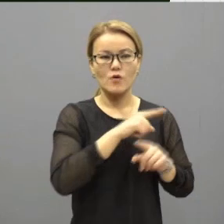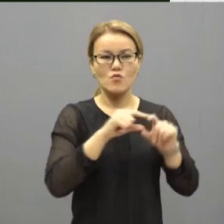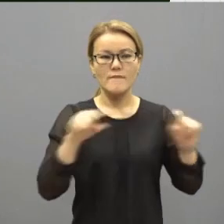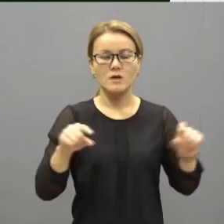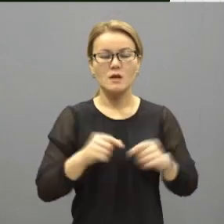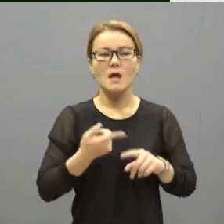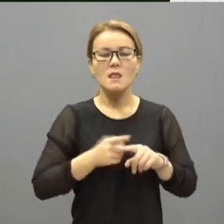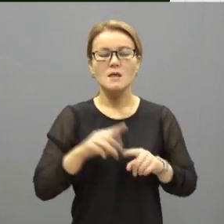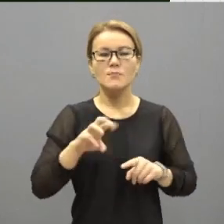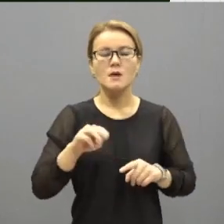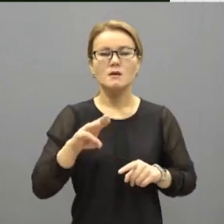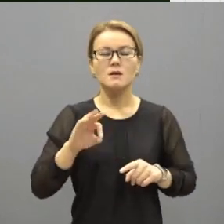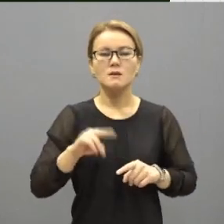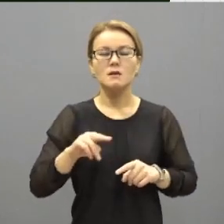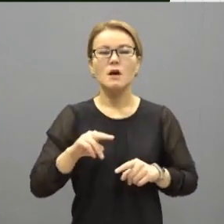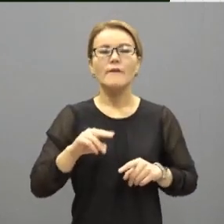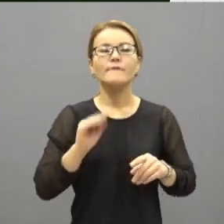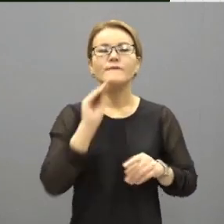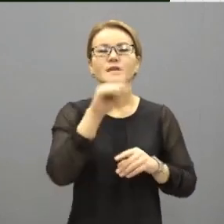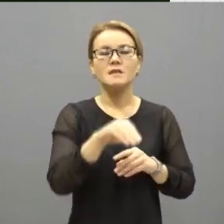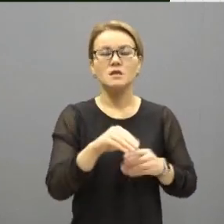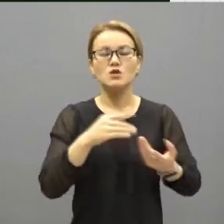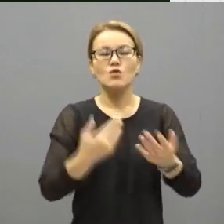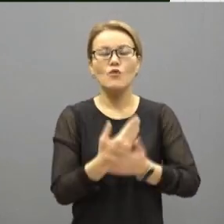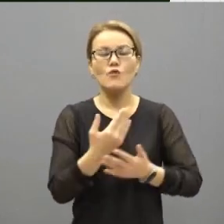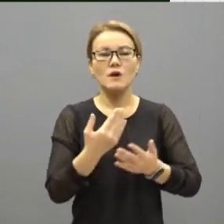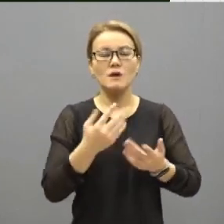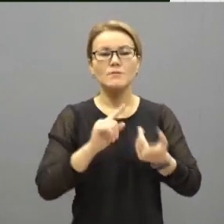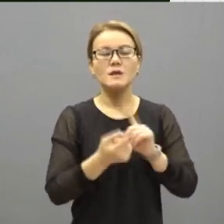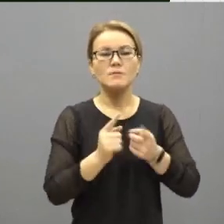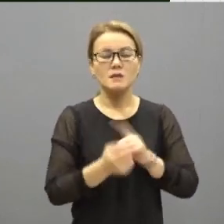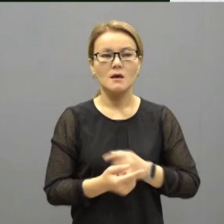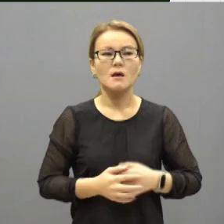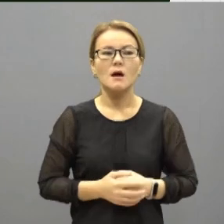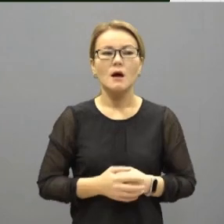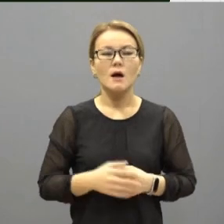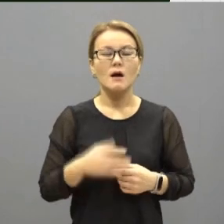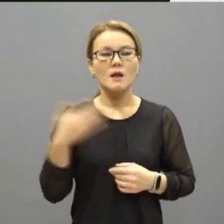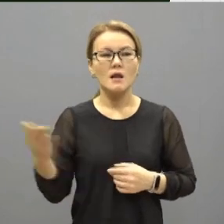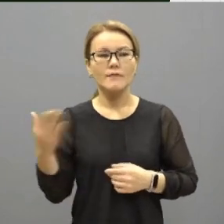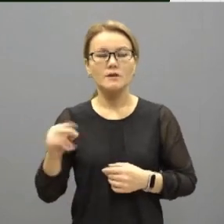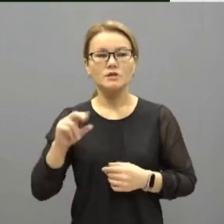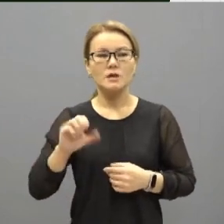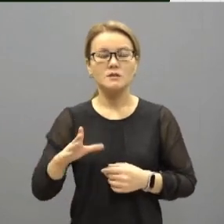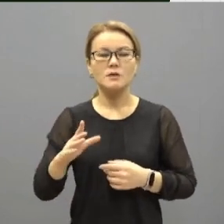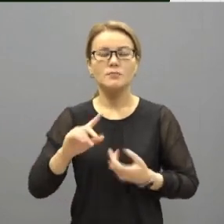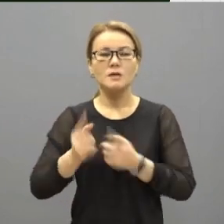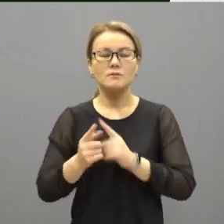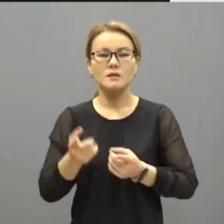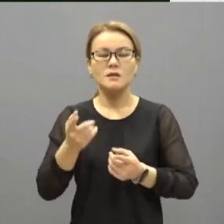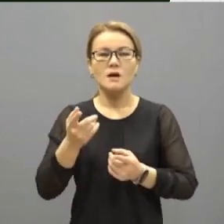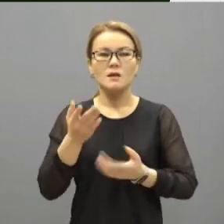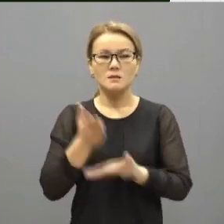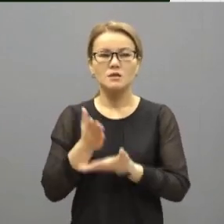Это метод введения новой переменной. Как вы видите, в левой части переменную содержит только